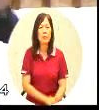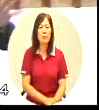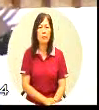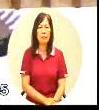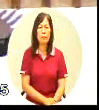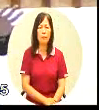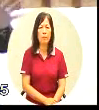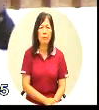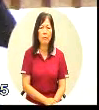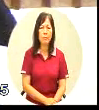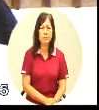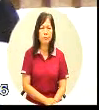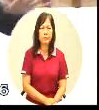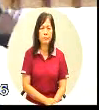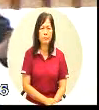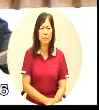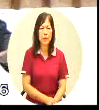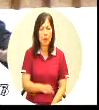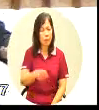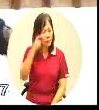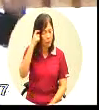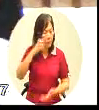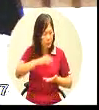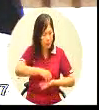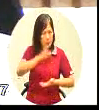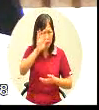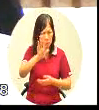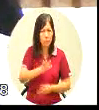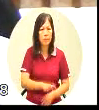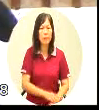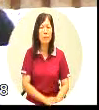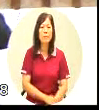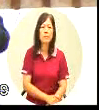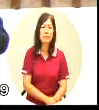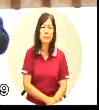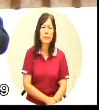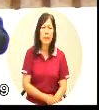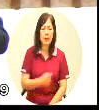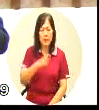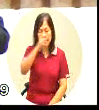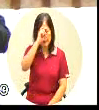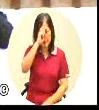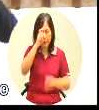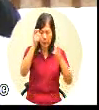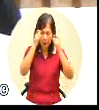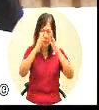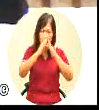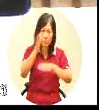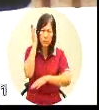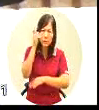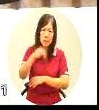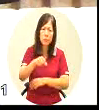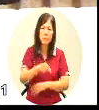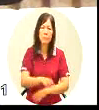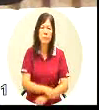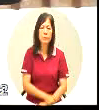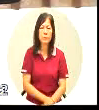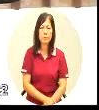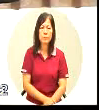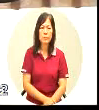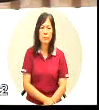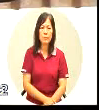那像这个我想我在这里提出来，我希望说我们师傅这边真的这